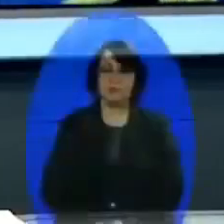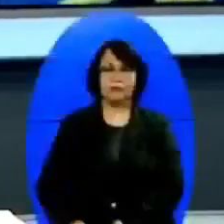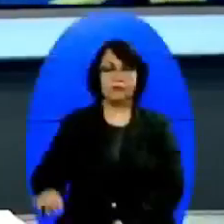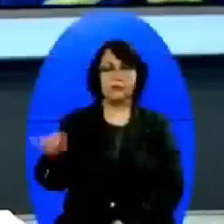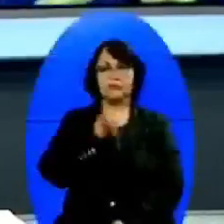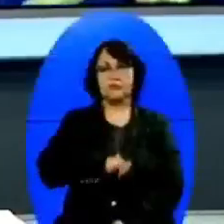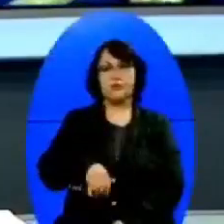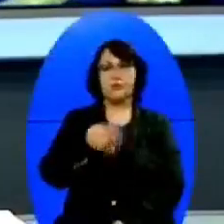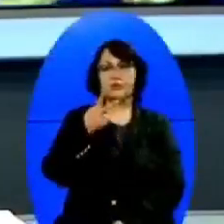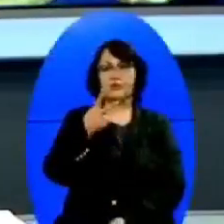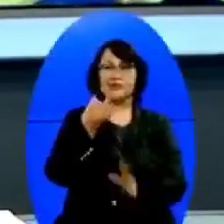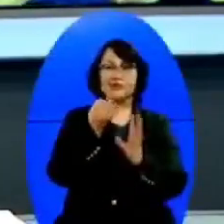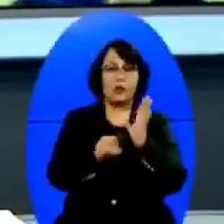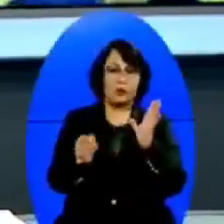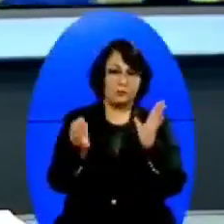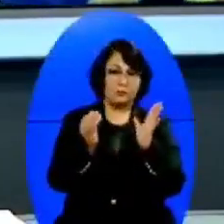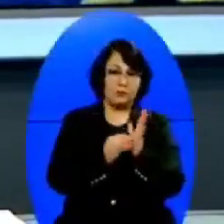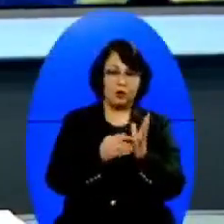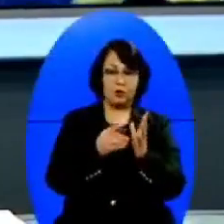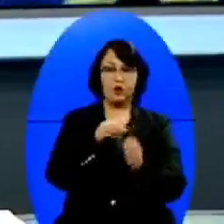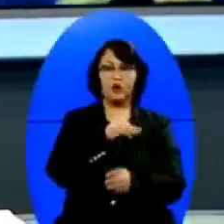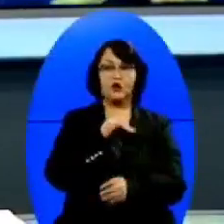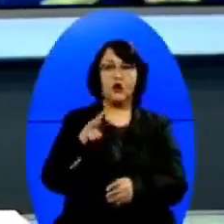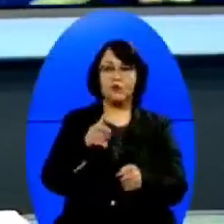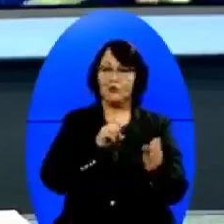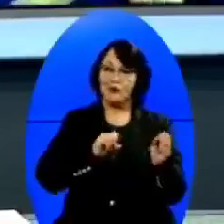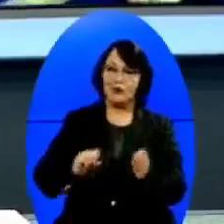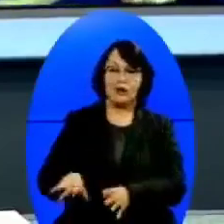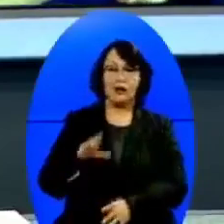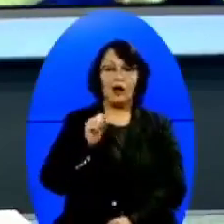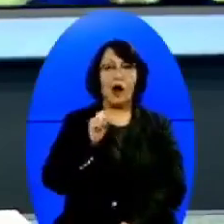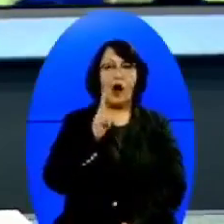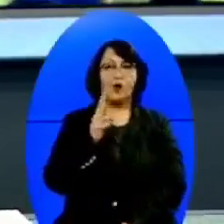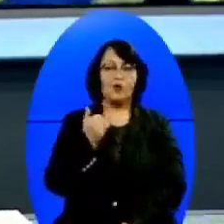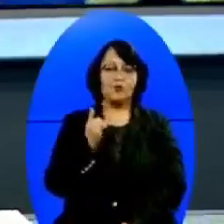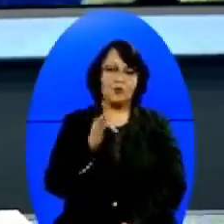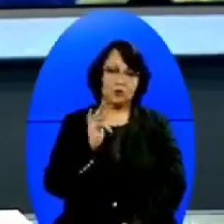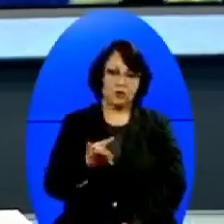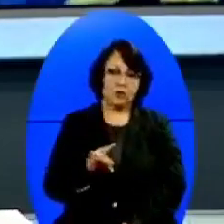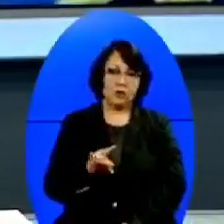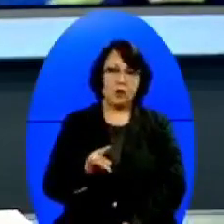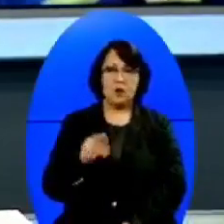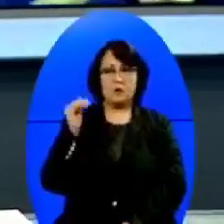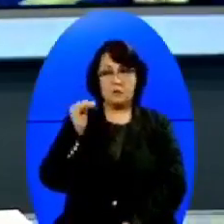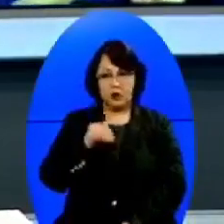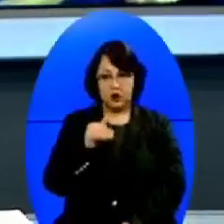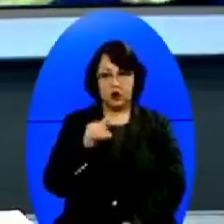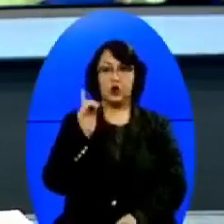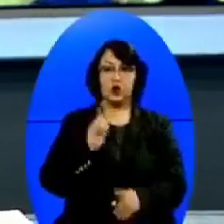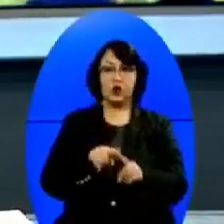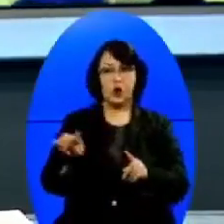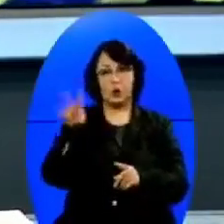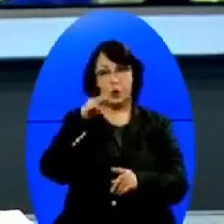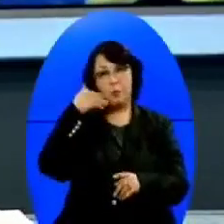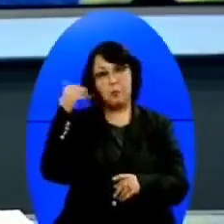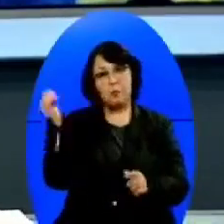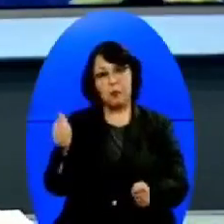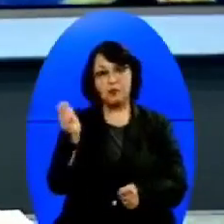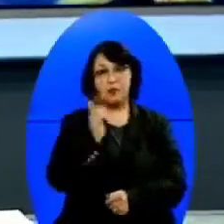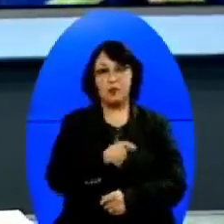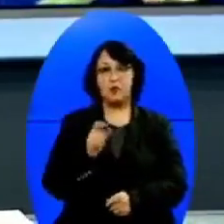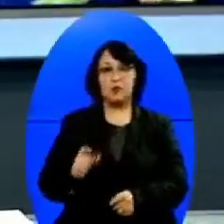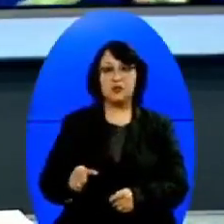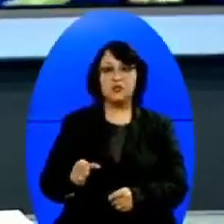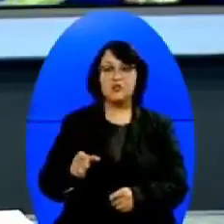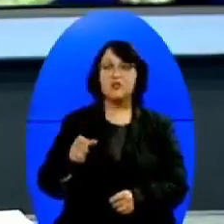Улсын хэмжээнд 270 мянган тонн хаягдлын аккумулятор байна. Аккумуляторыг автомашинаас гадна хөдөө орон нутагт малчин айл өрөх гэрэл цахилгааны үйлсгүүрийн